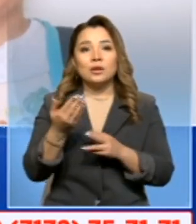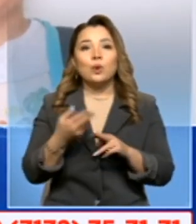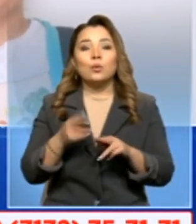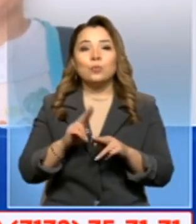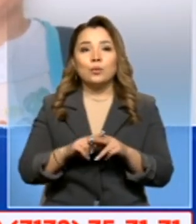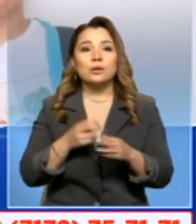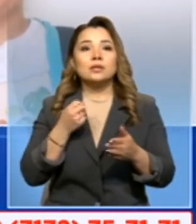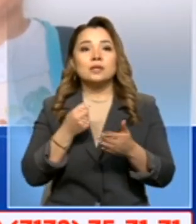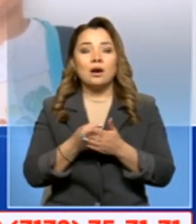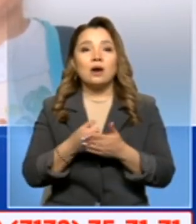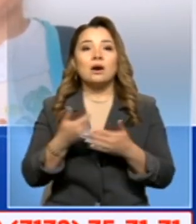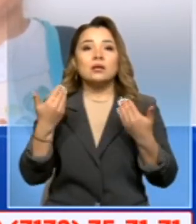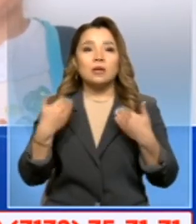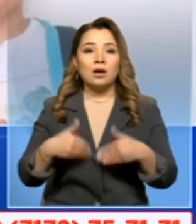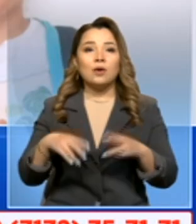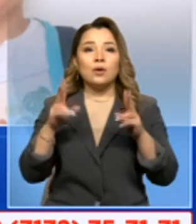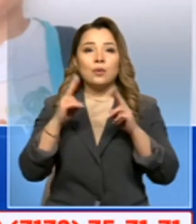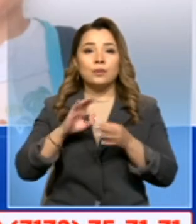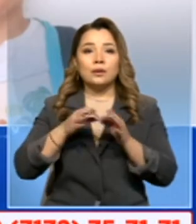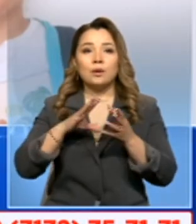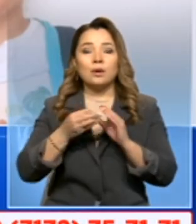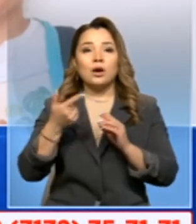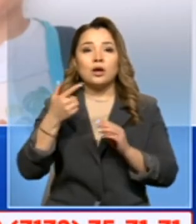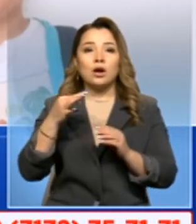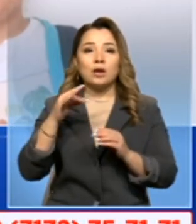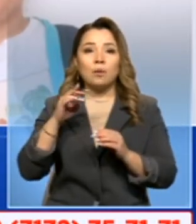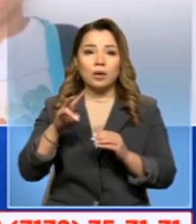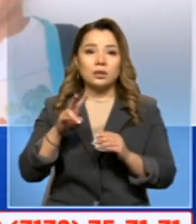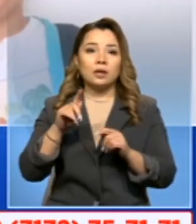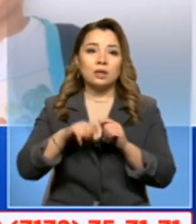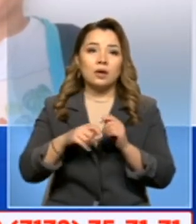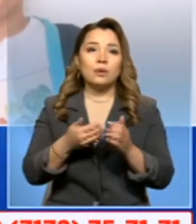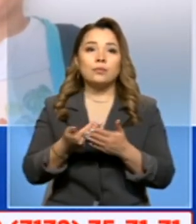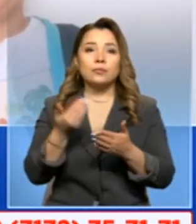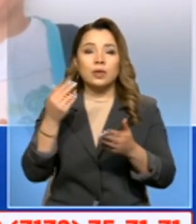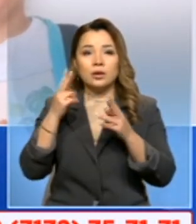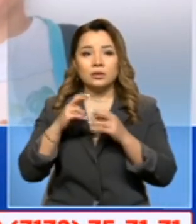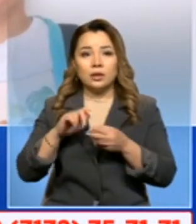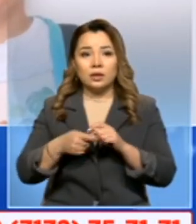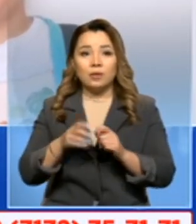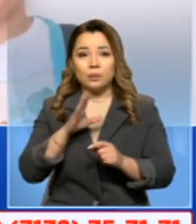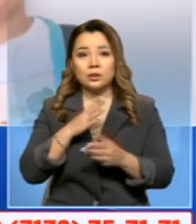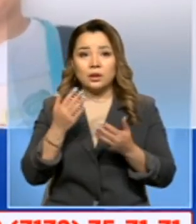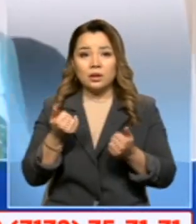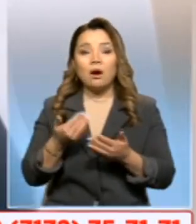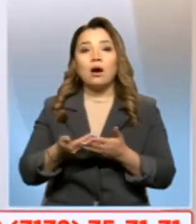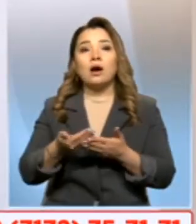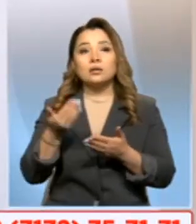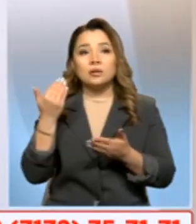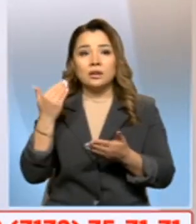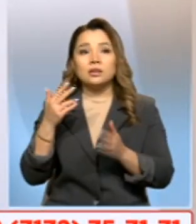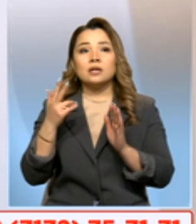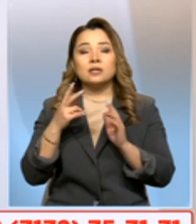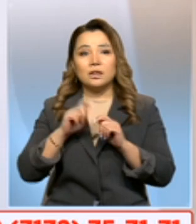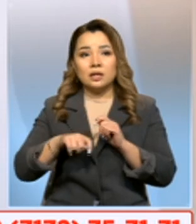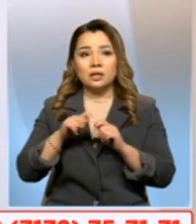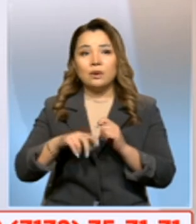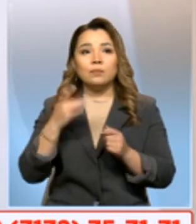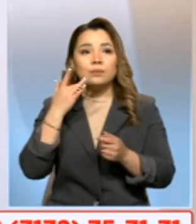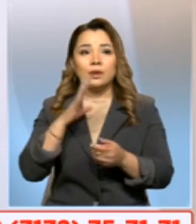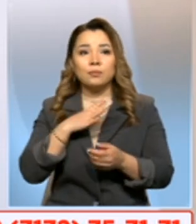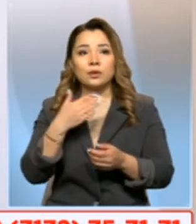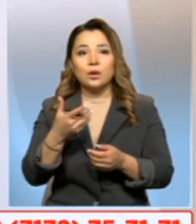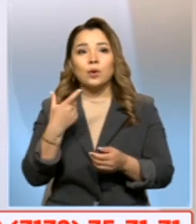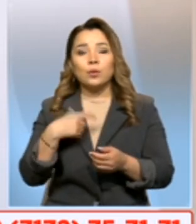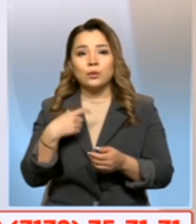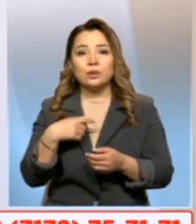дейін жалпы гормондарыңызды тексертіп көрдіңіз бе жобаға келмес бұрын? Мен бұның алдында тексертетінмін.